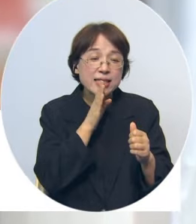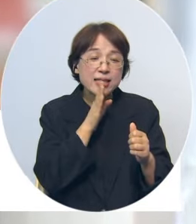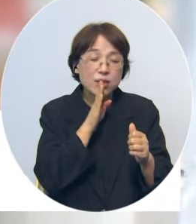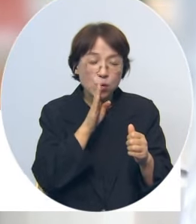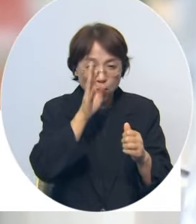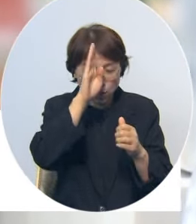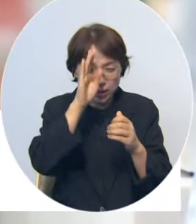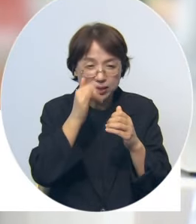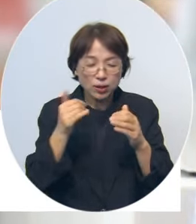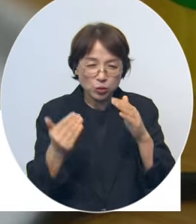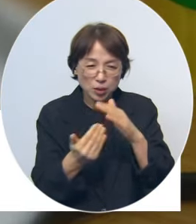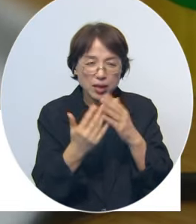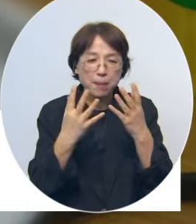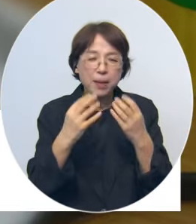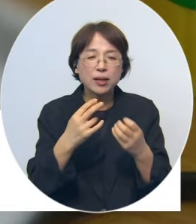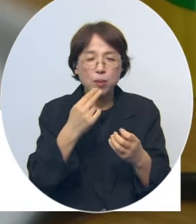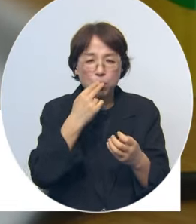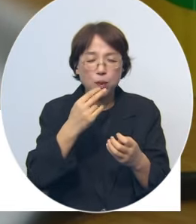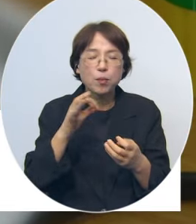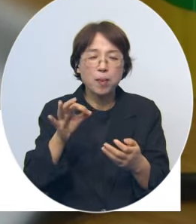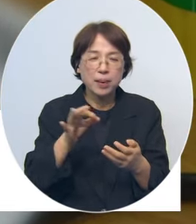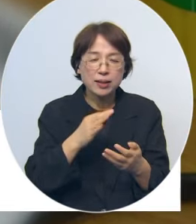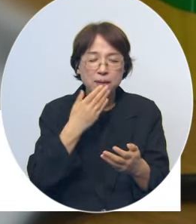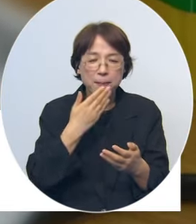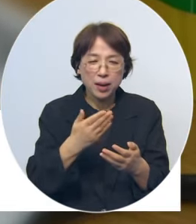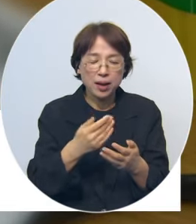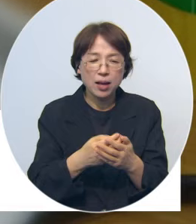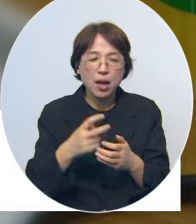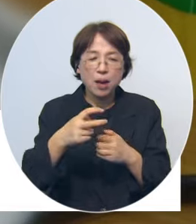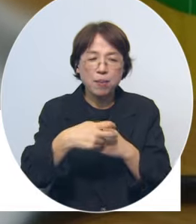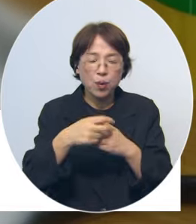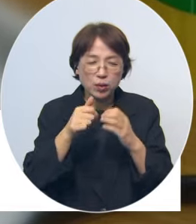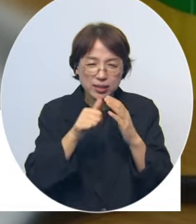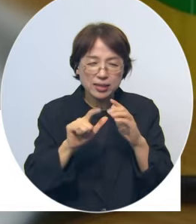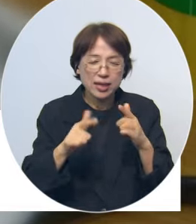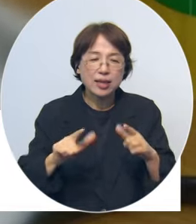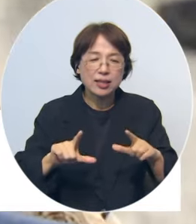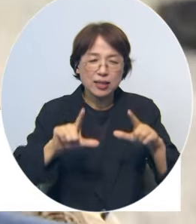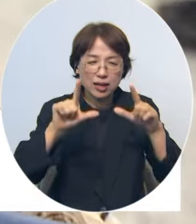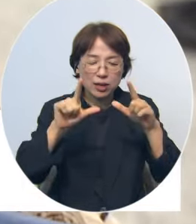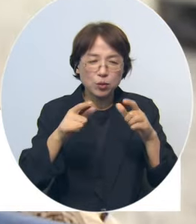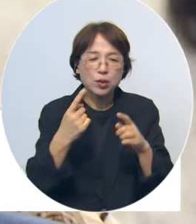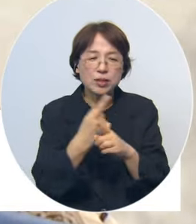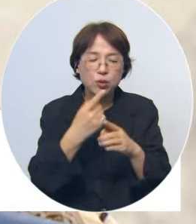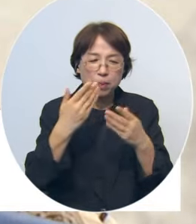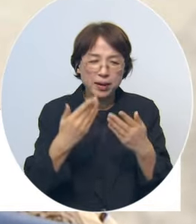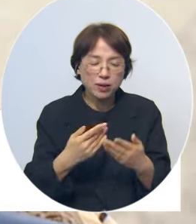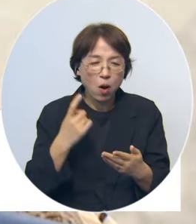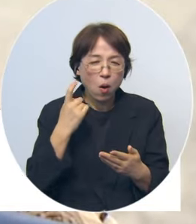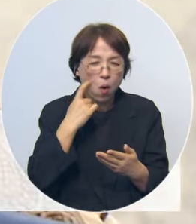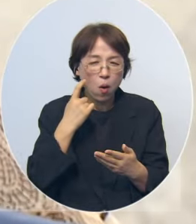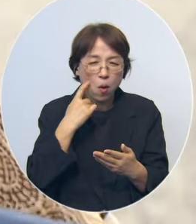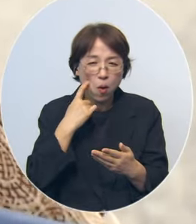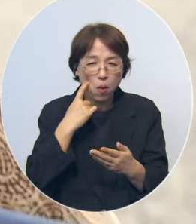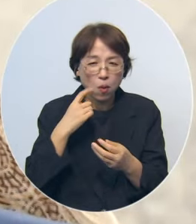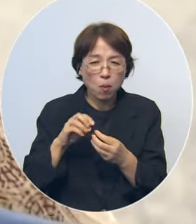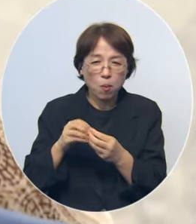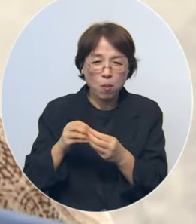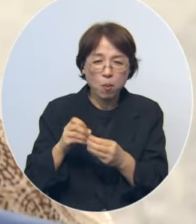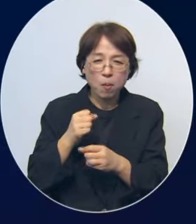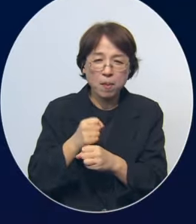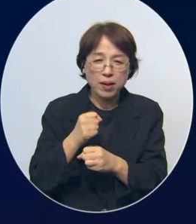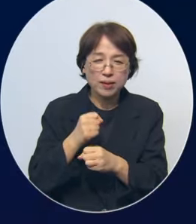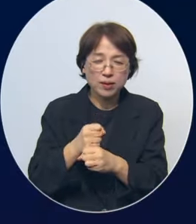환자가 최대한 많은 실손 보험료을 받을 수 있도록 병원을 찾지 않은 날에도 진료를 받은 것처럼 허위 진료 기록을